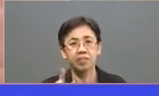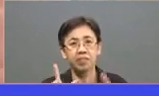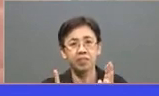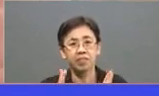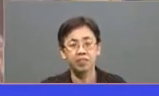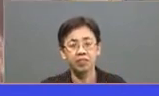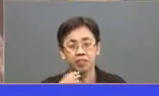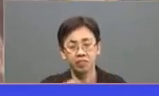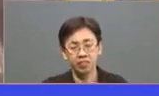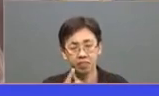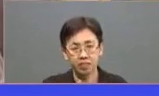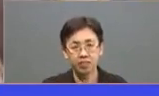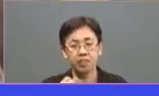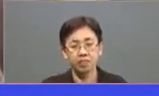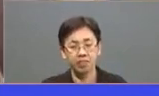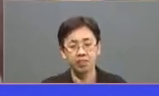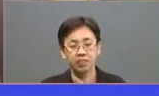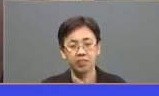การขับเคลื่อนสู่เป้าหมายคือ